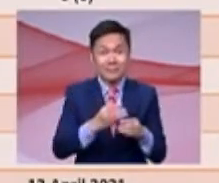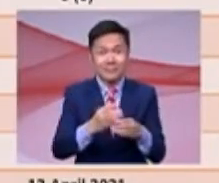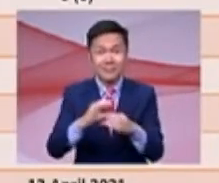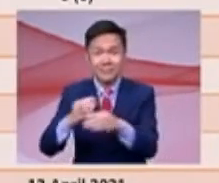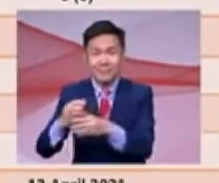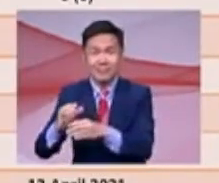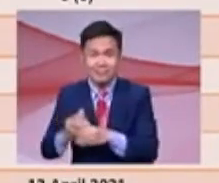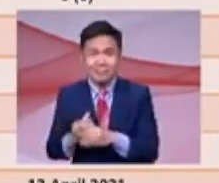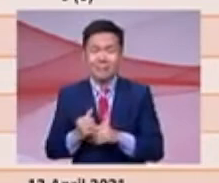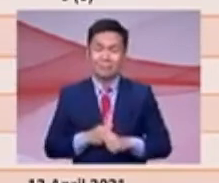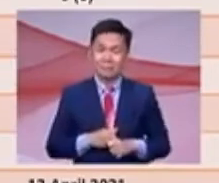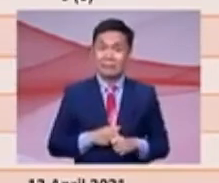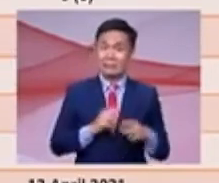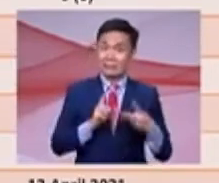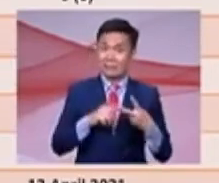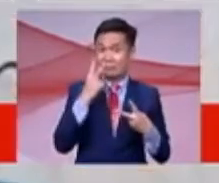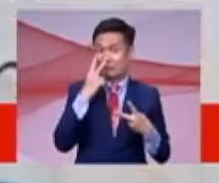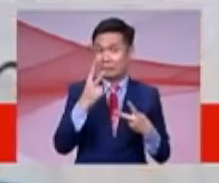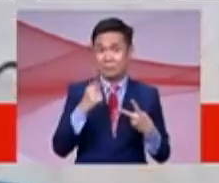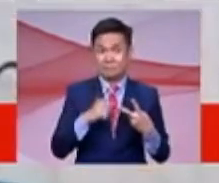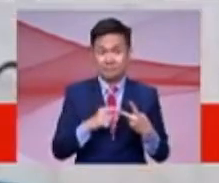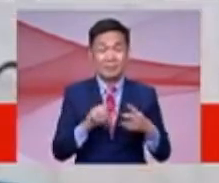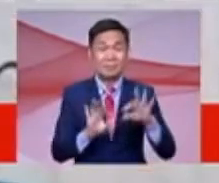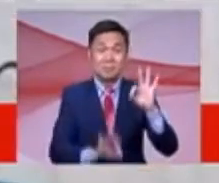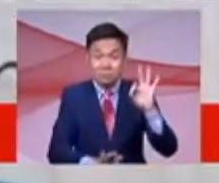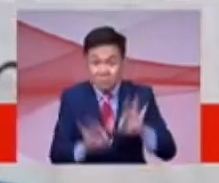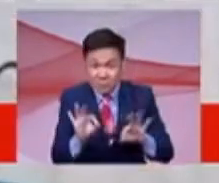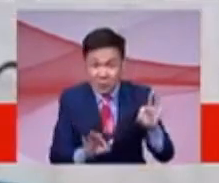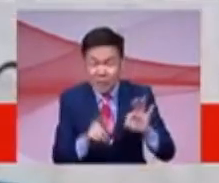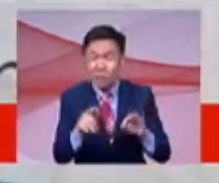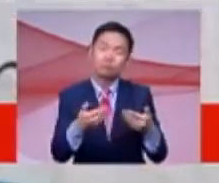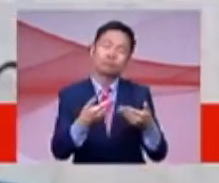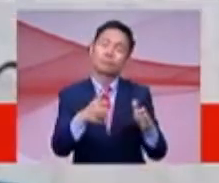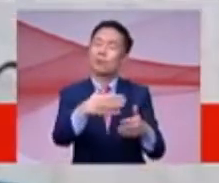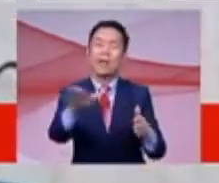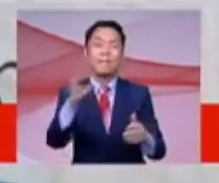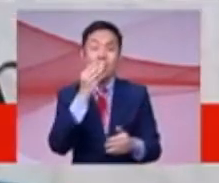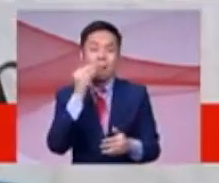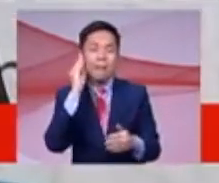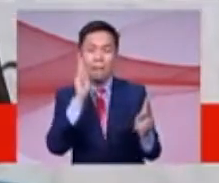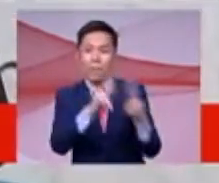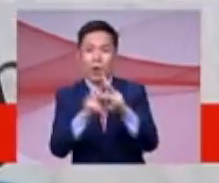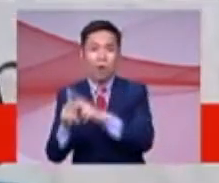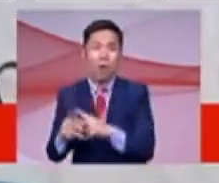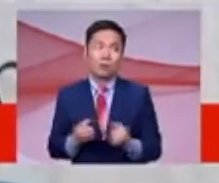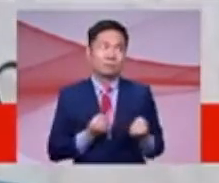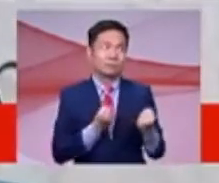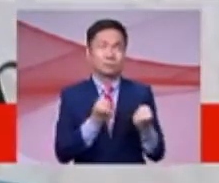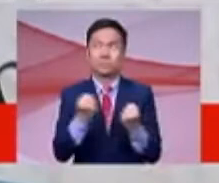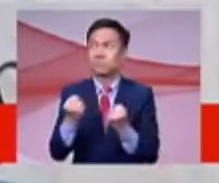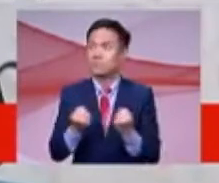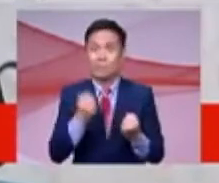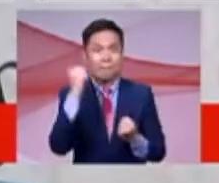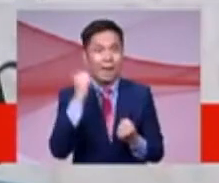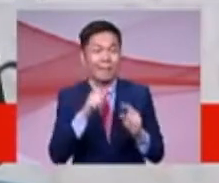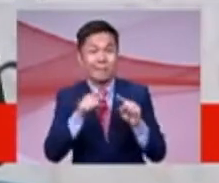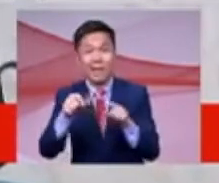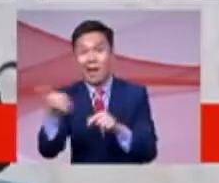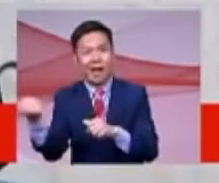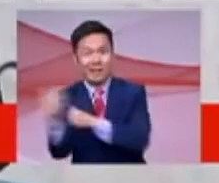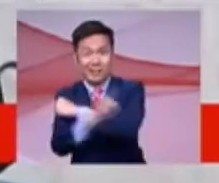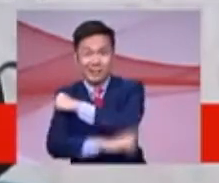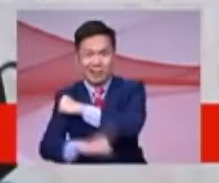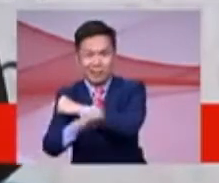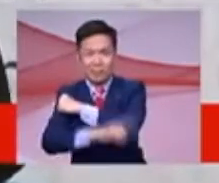telah dikesan, dan kalau kita membenarkan balik kampung ataupun merentas negeri dan daerah,